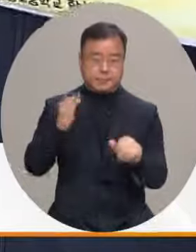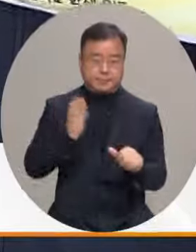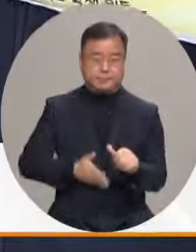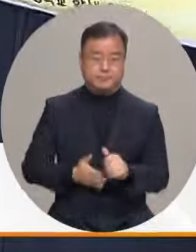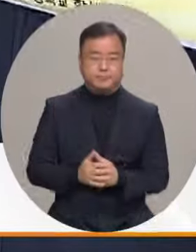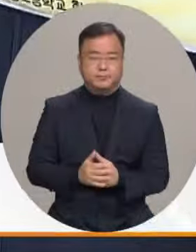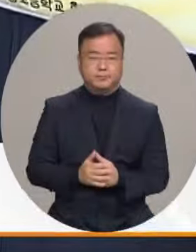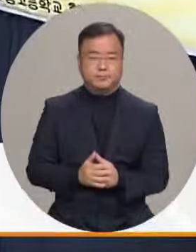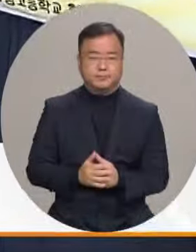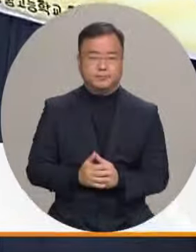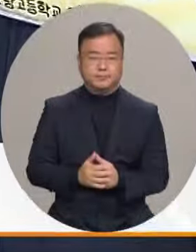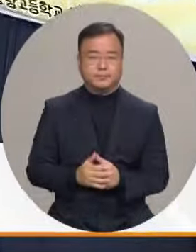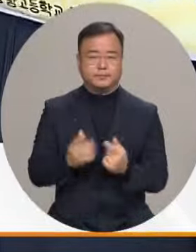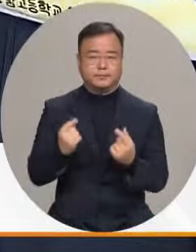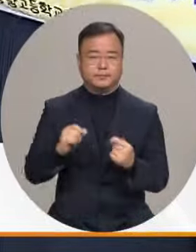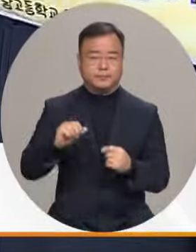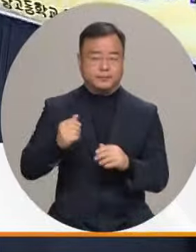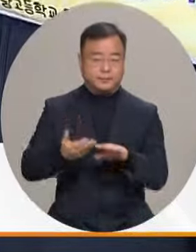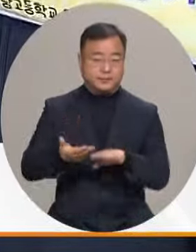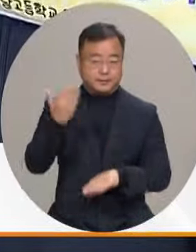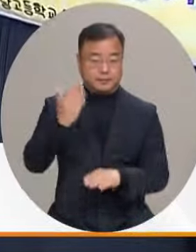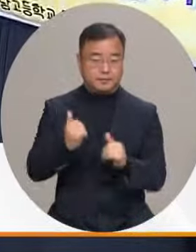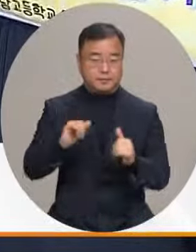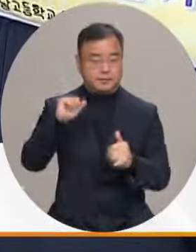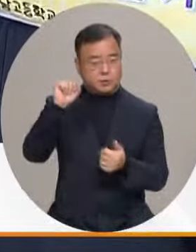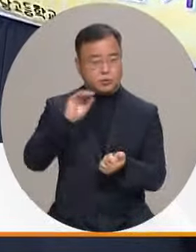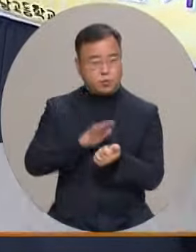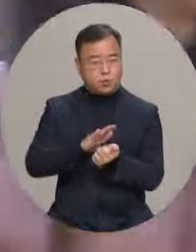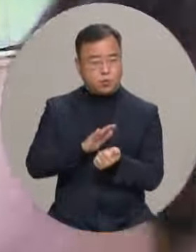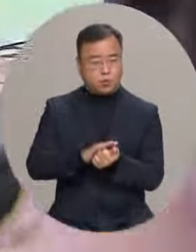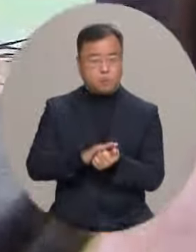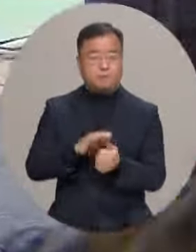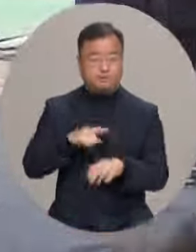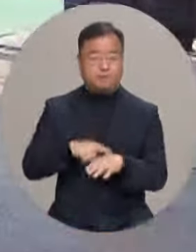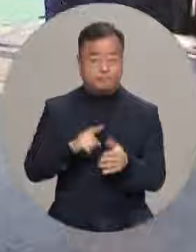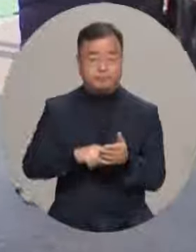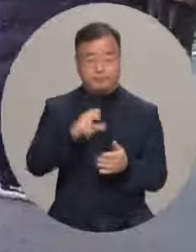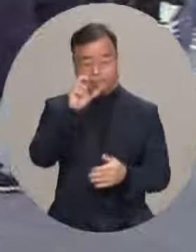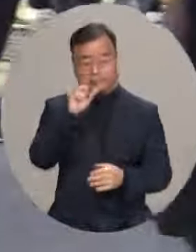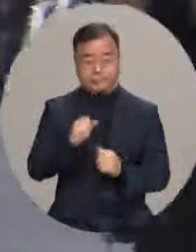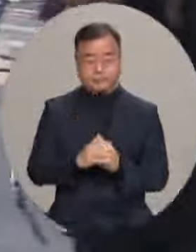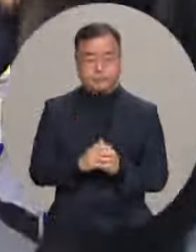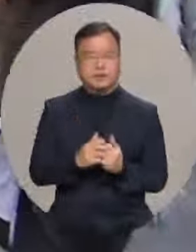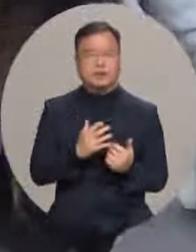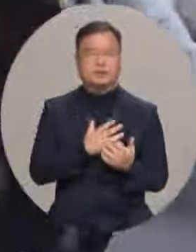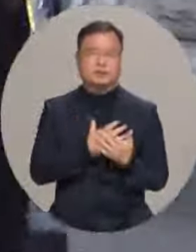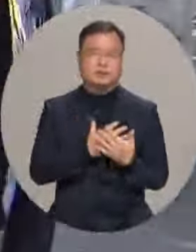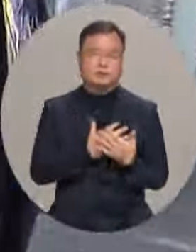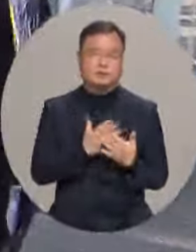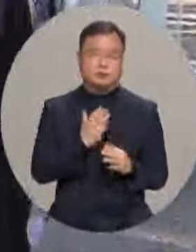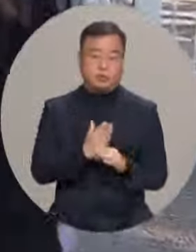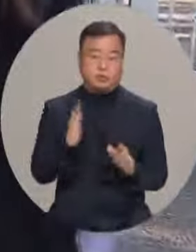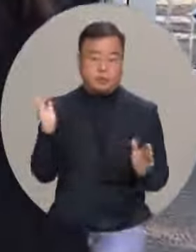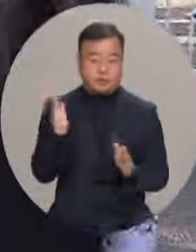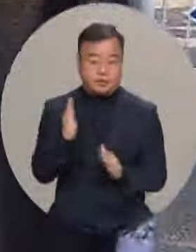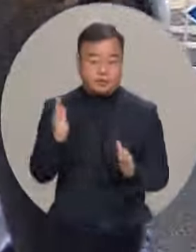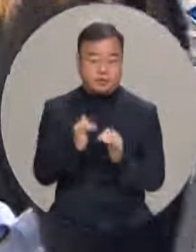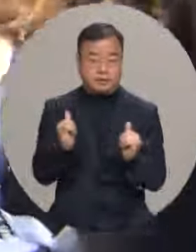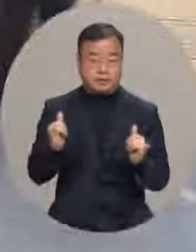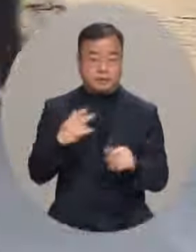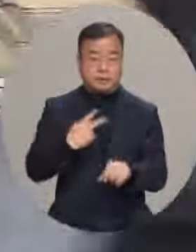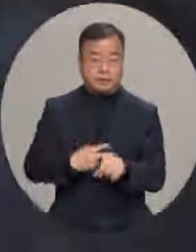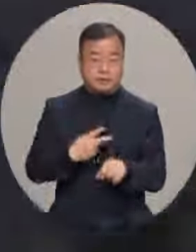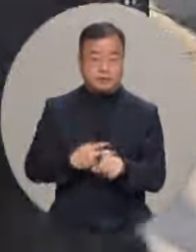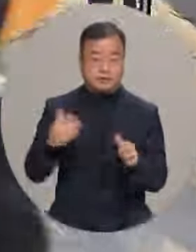이렇게 선배들 응원하니까 뿌듯하기도 하고 긴장한 모습이 영역한 수험생들은 선생님과